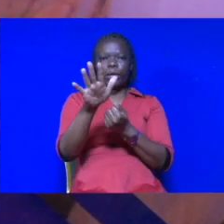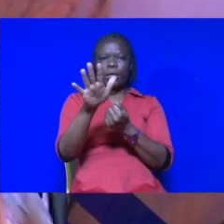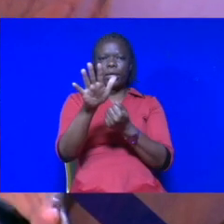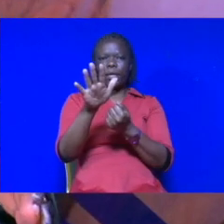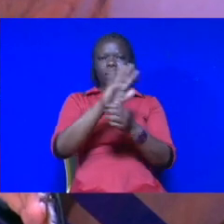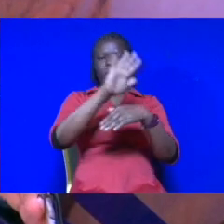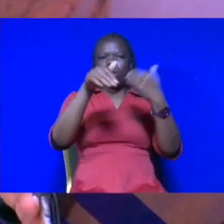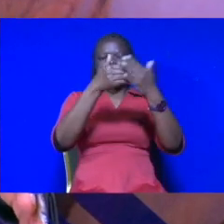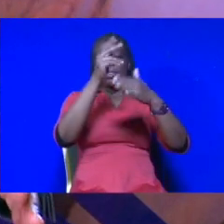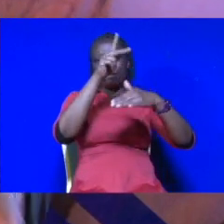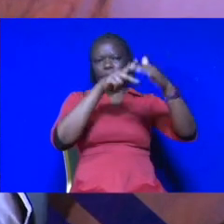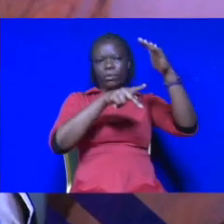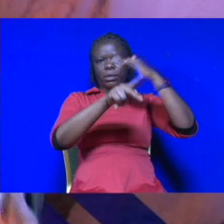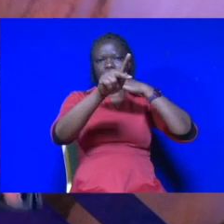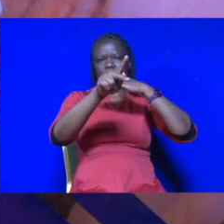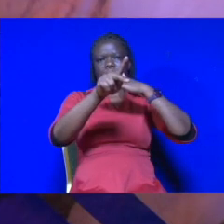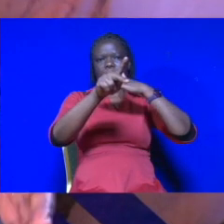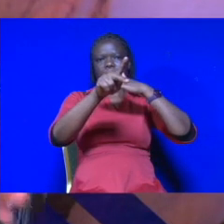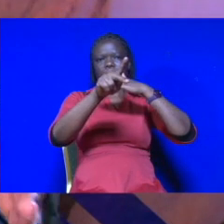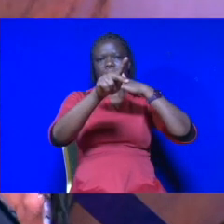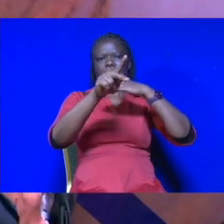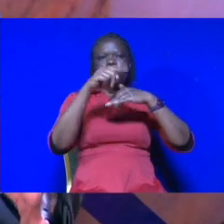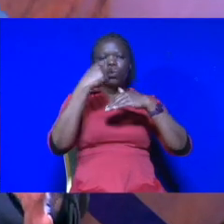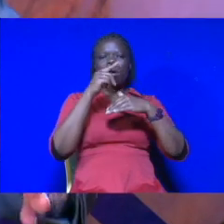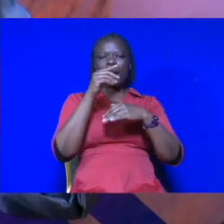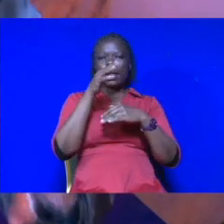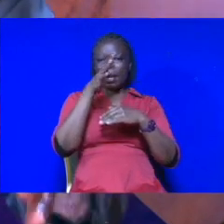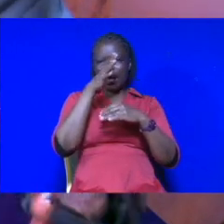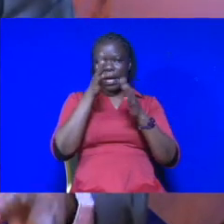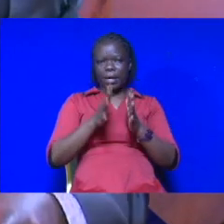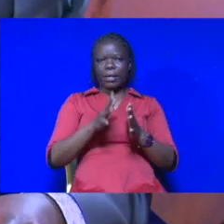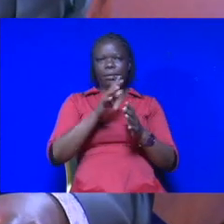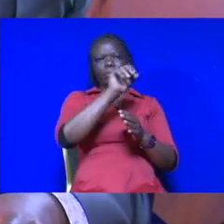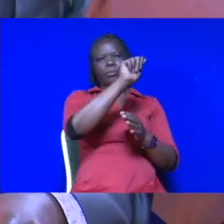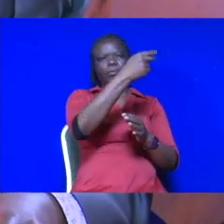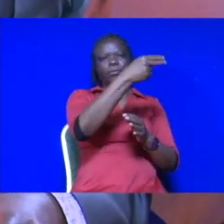hawa manabii wa uongo wa Ahabu.